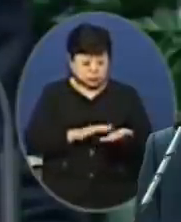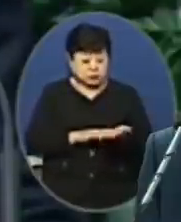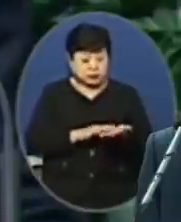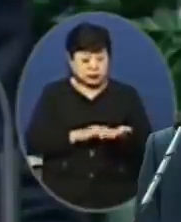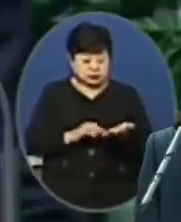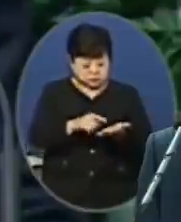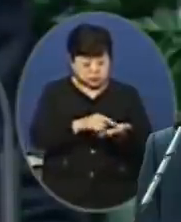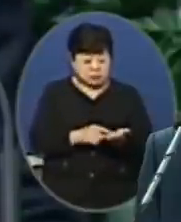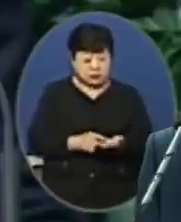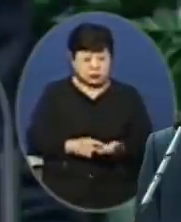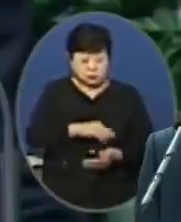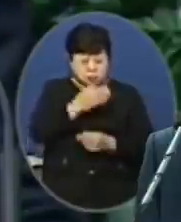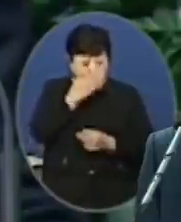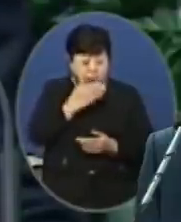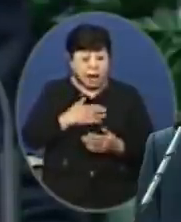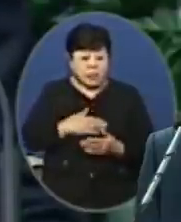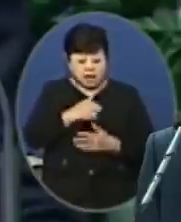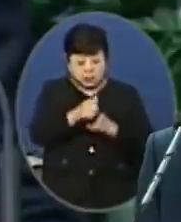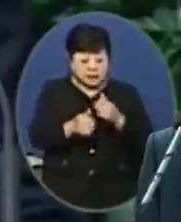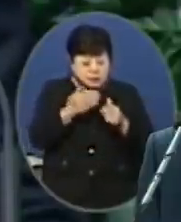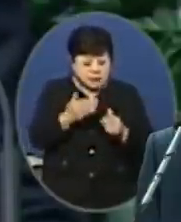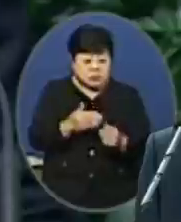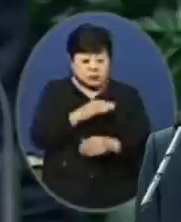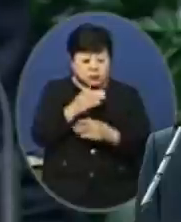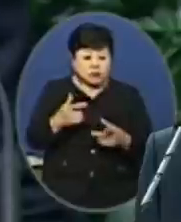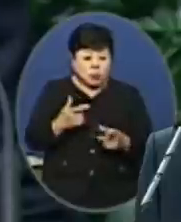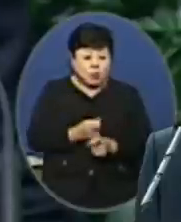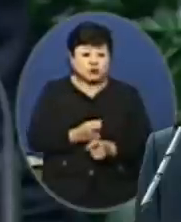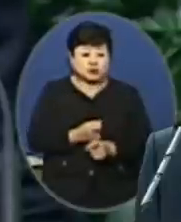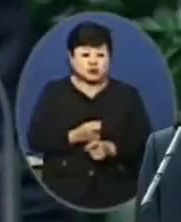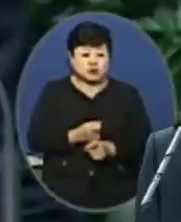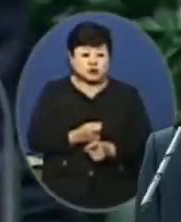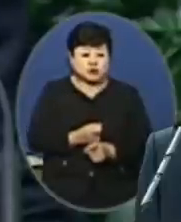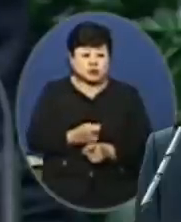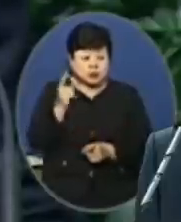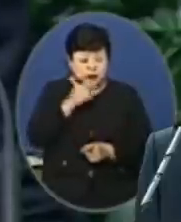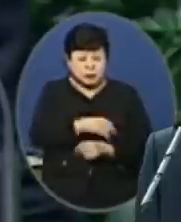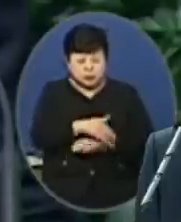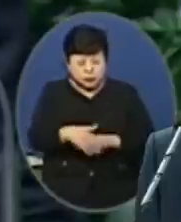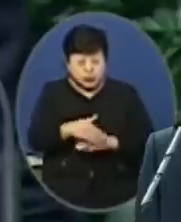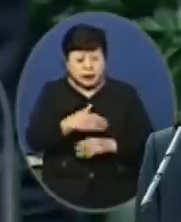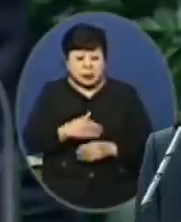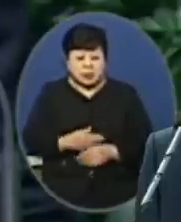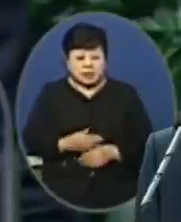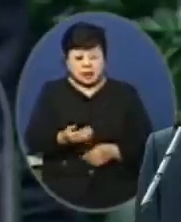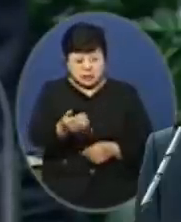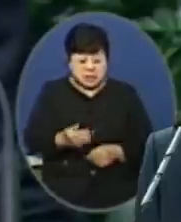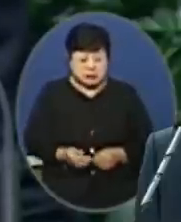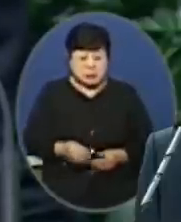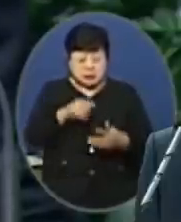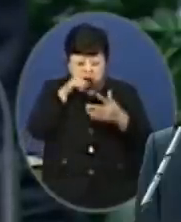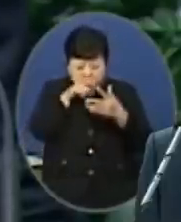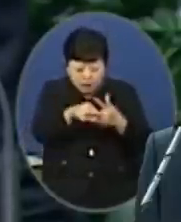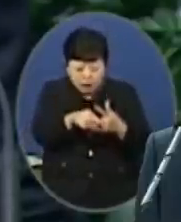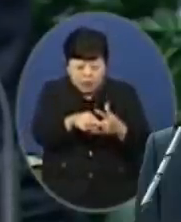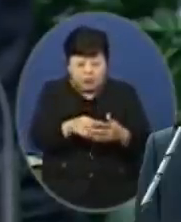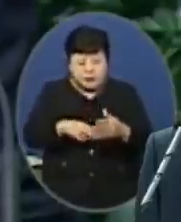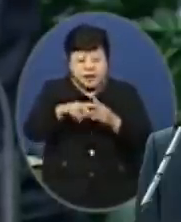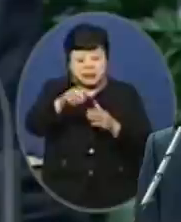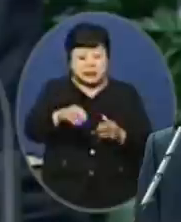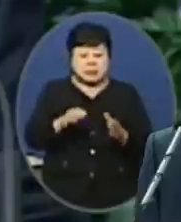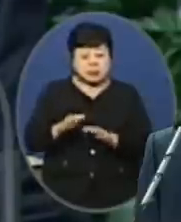계신 전지전능 무소부지하신 하나님이 모든 원수의 계략을 이길 길을 이미 과거에 예비해 놓으신